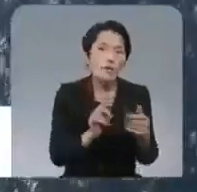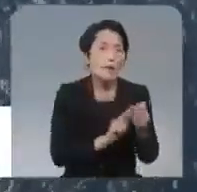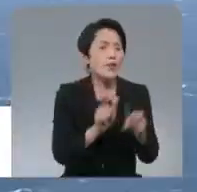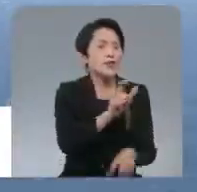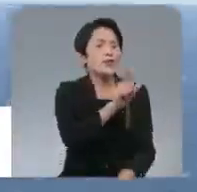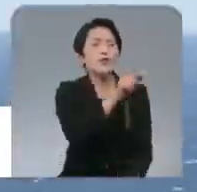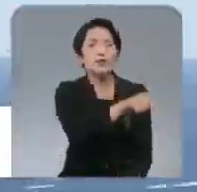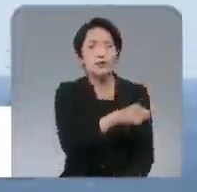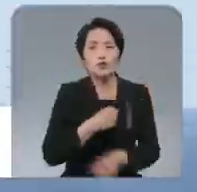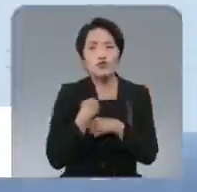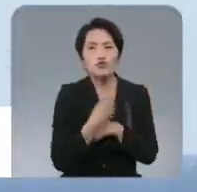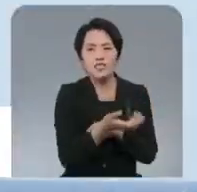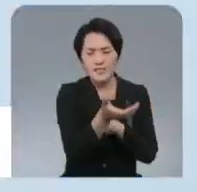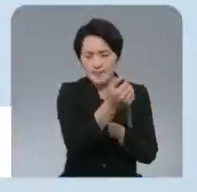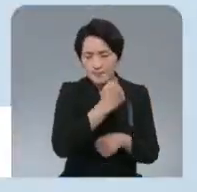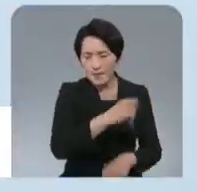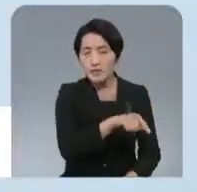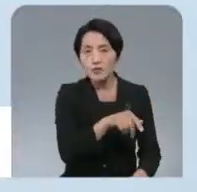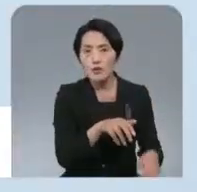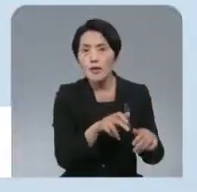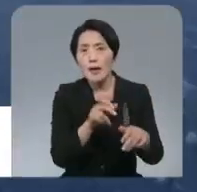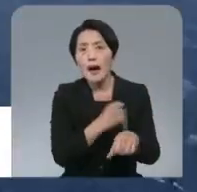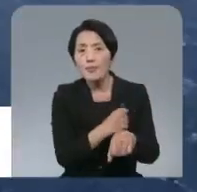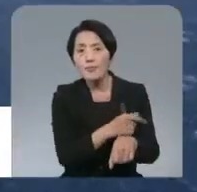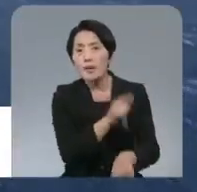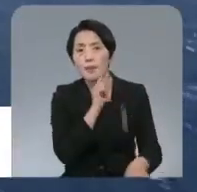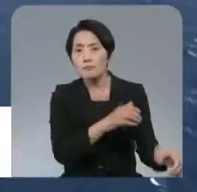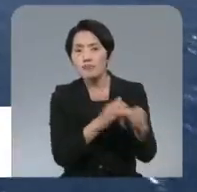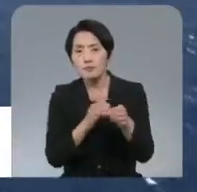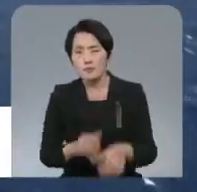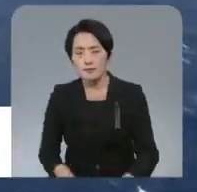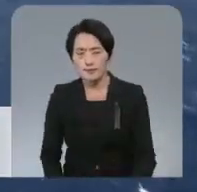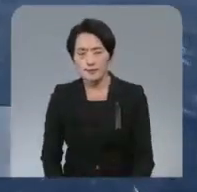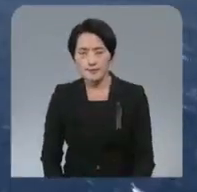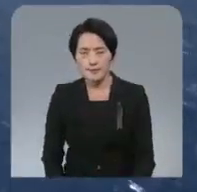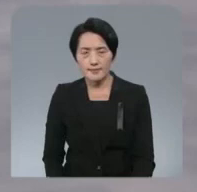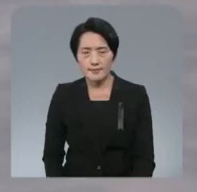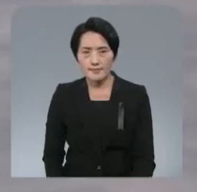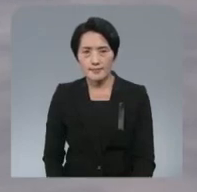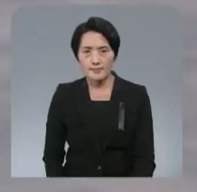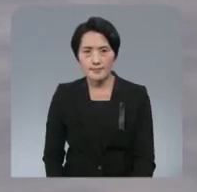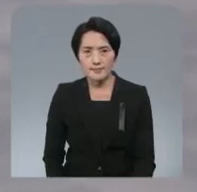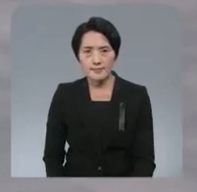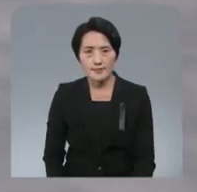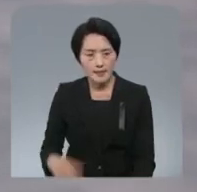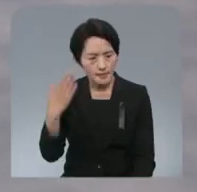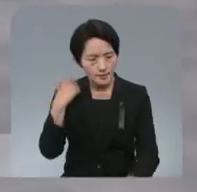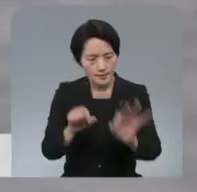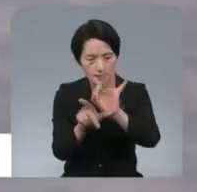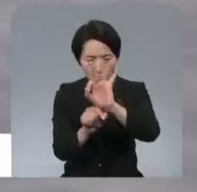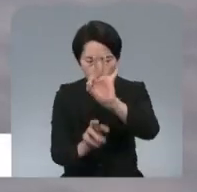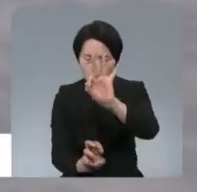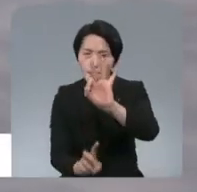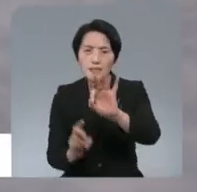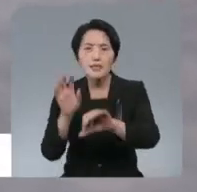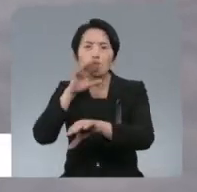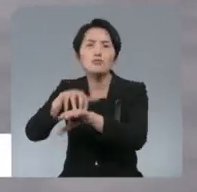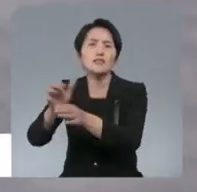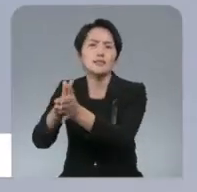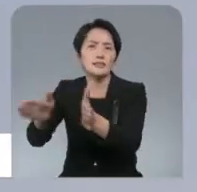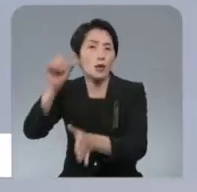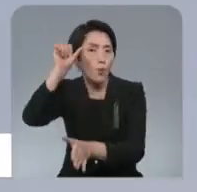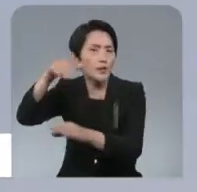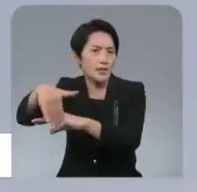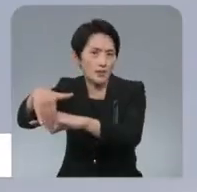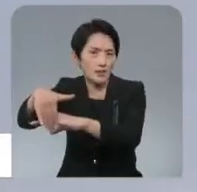队核心人物。此前，北韩外务省也针对警戒风暴演习发表谈话。北韩外务省表示，如果美国企图使